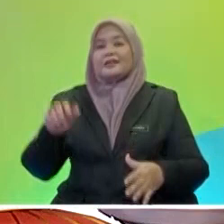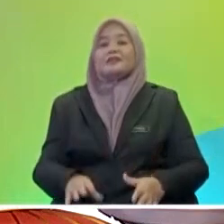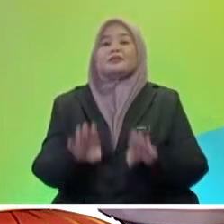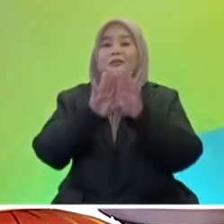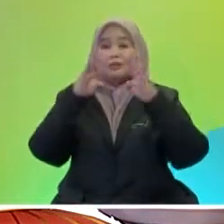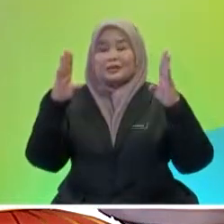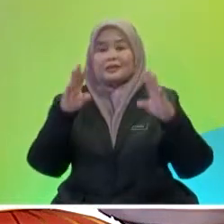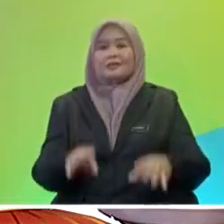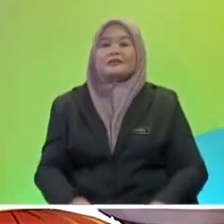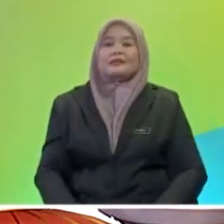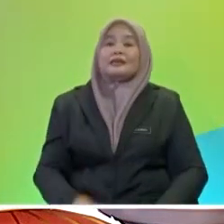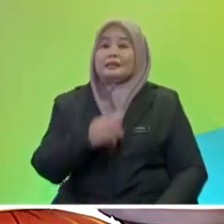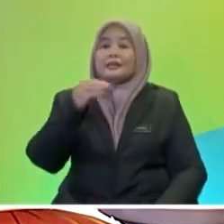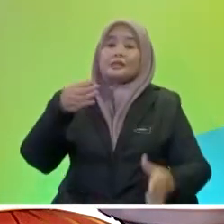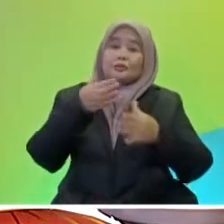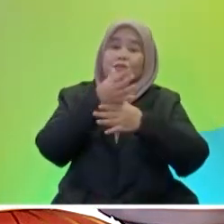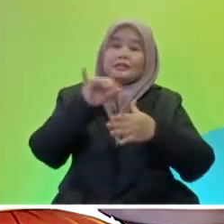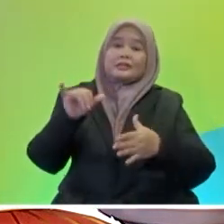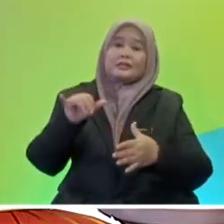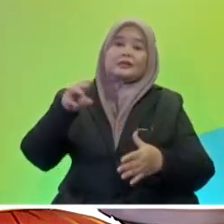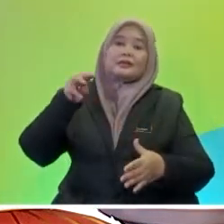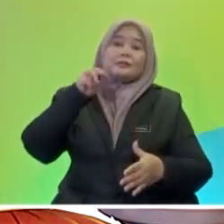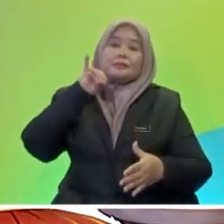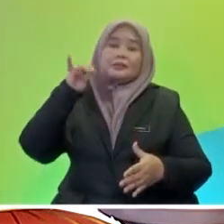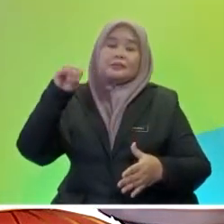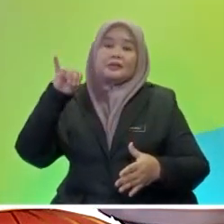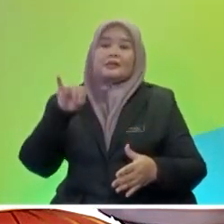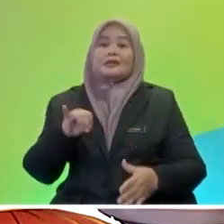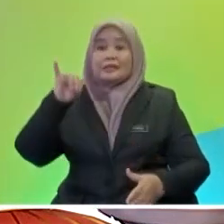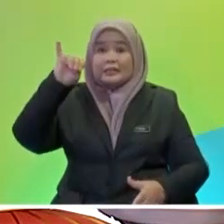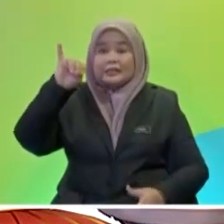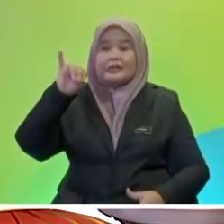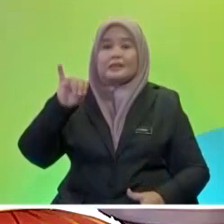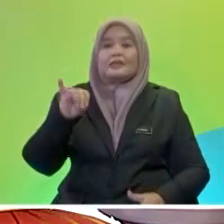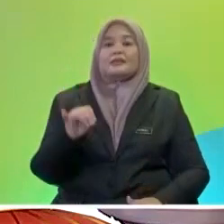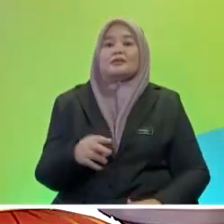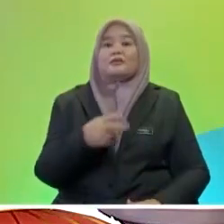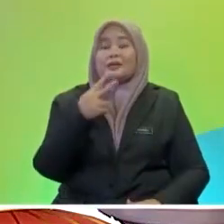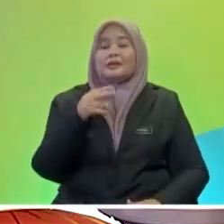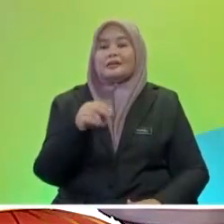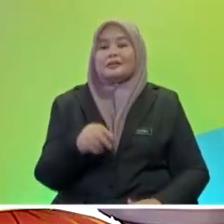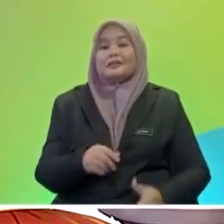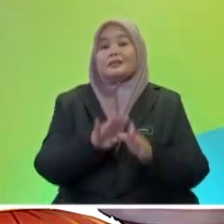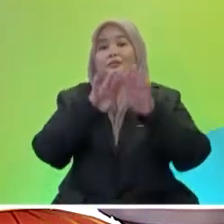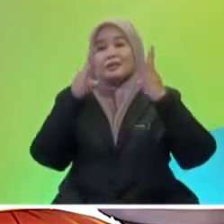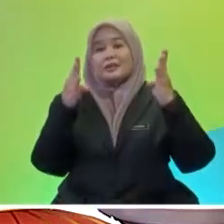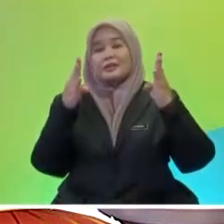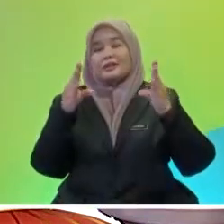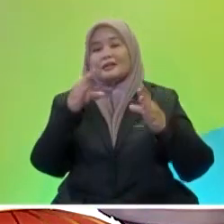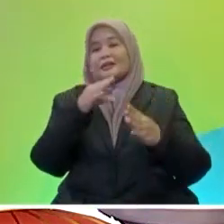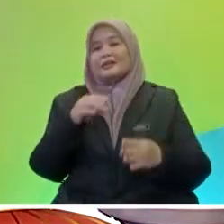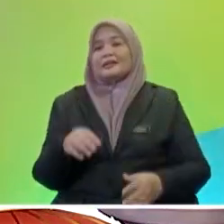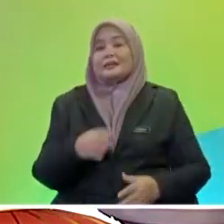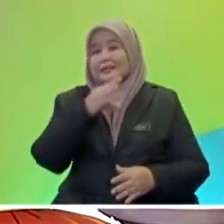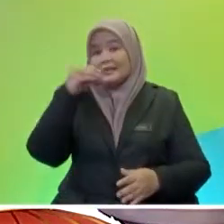tepat sekali dan yang seterusnya Mimi ujungnya adalah boker yang merupakan terbuka dan